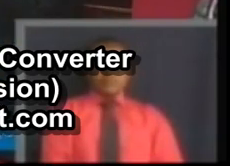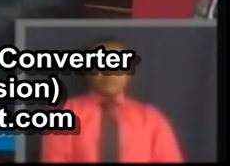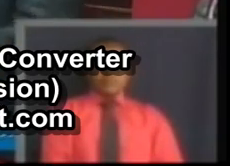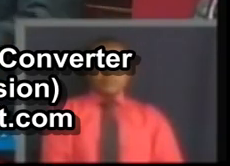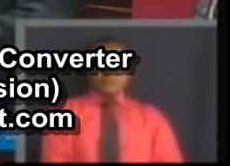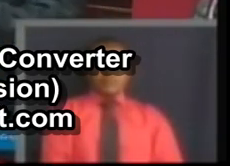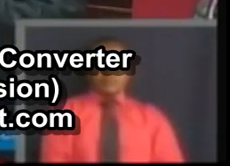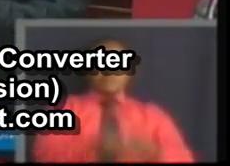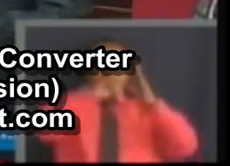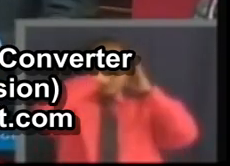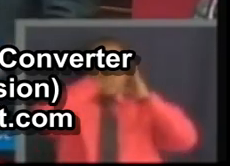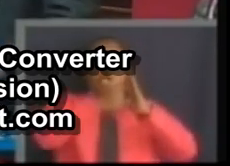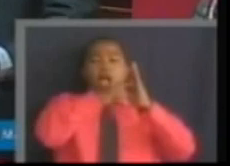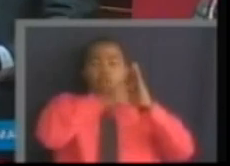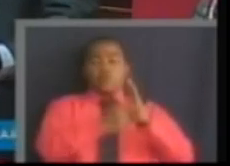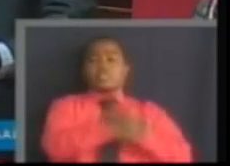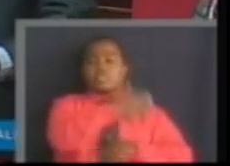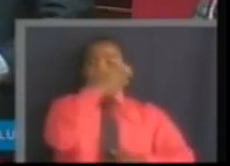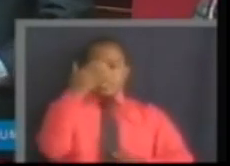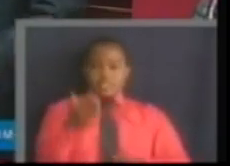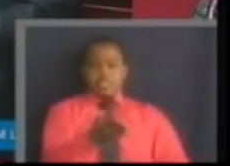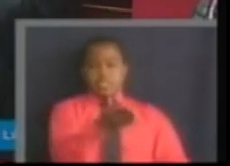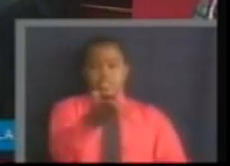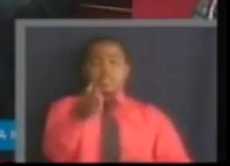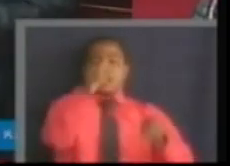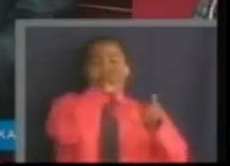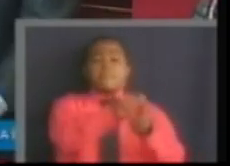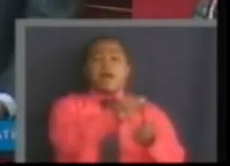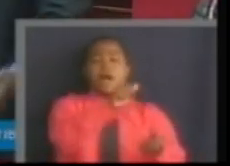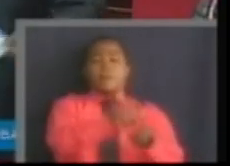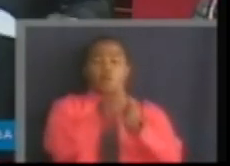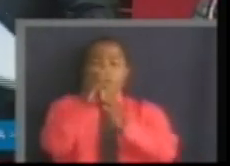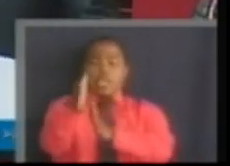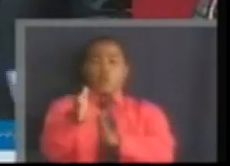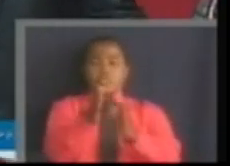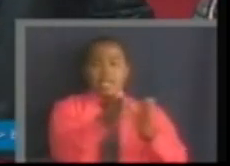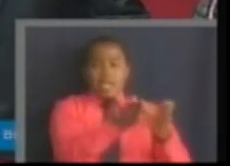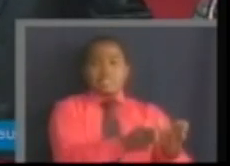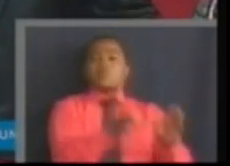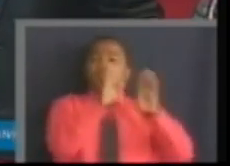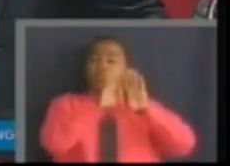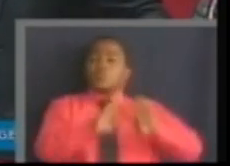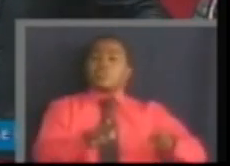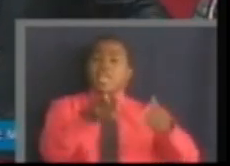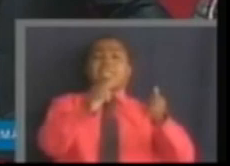Kanuni zinazobadilisha zingine hizi. Mambo ya utaratibu siji kutulia, yana shida gani?